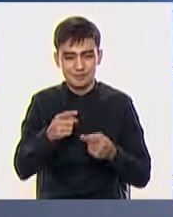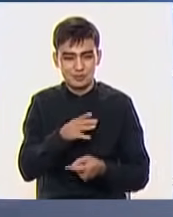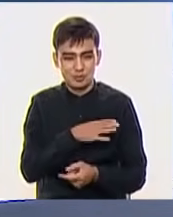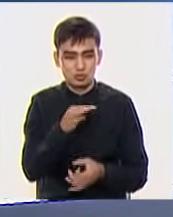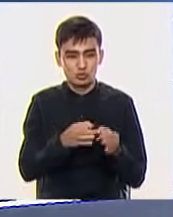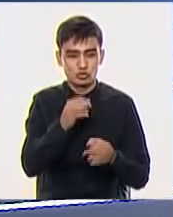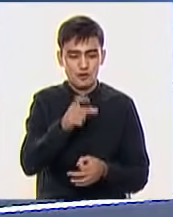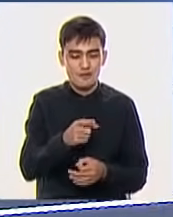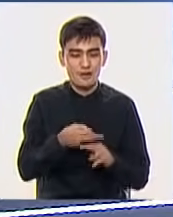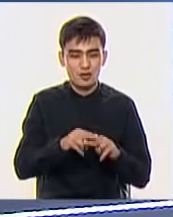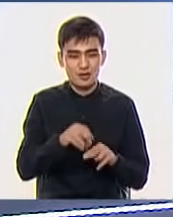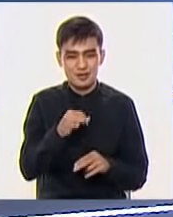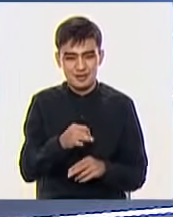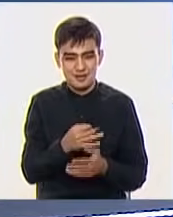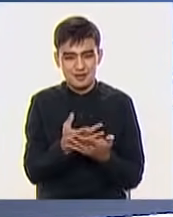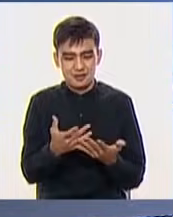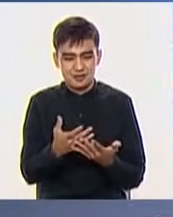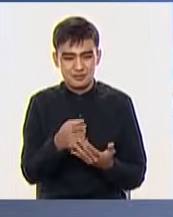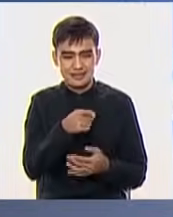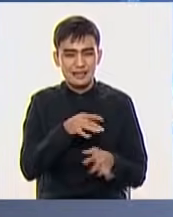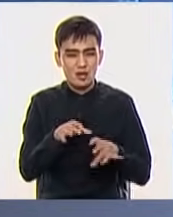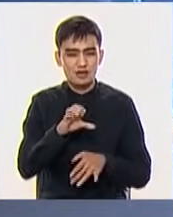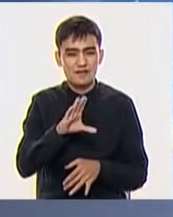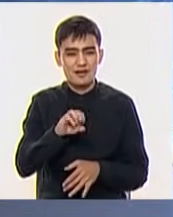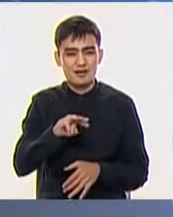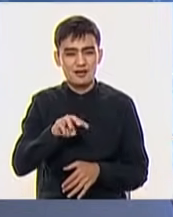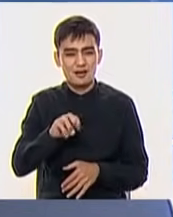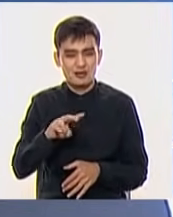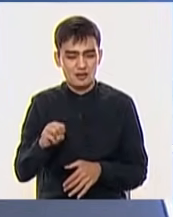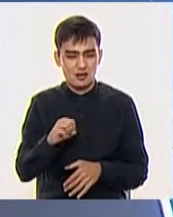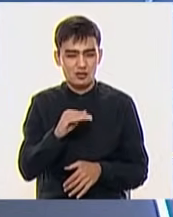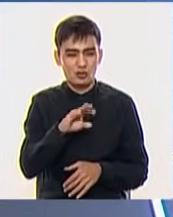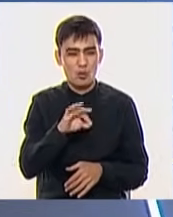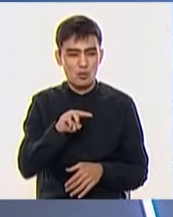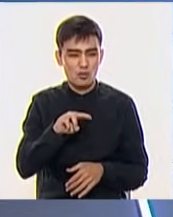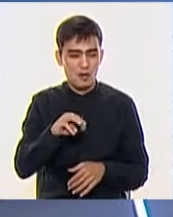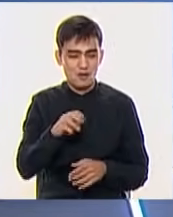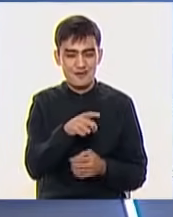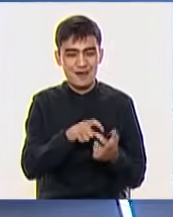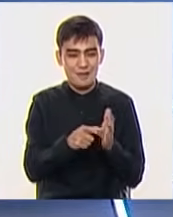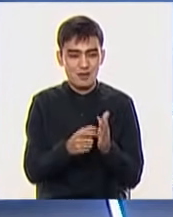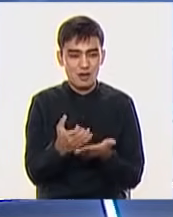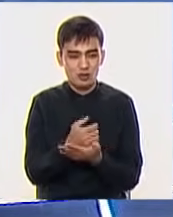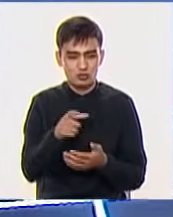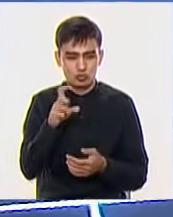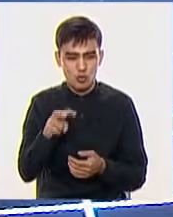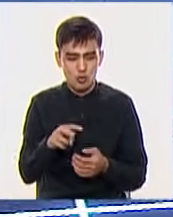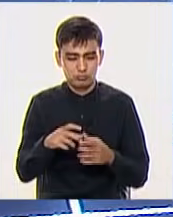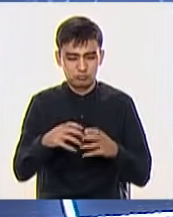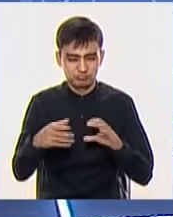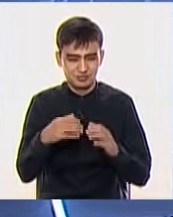судьи. Именно такими хэштегами обросло дело Светланы Жолмановой, в кабинете которой нашли пачки долларов. Сегодня